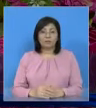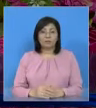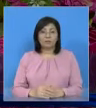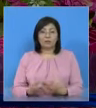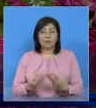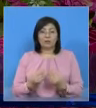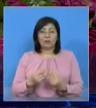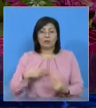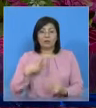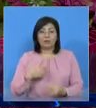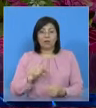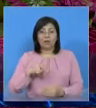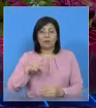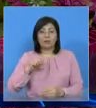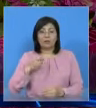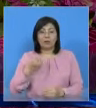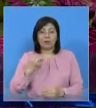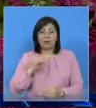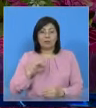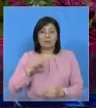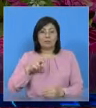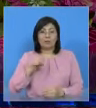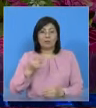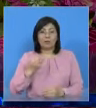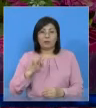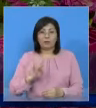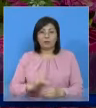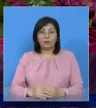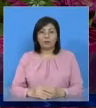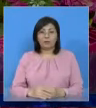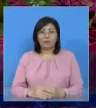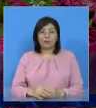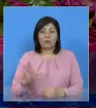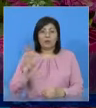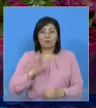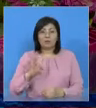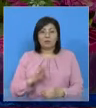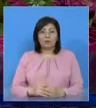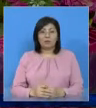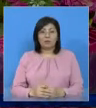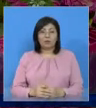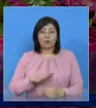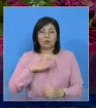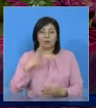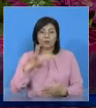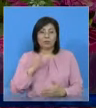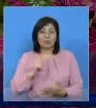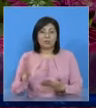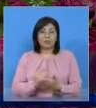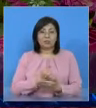Тағы да атап Алтыбай Сапарбайды атап айтатын болсақ, қазан айында өте көп жетістіктерге